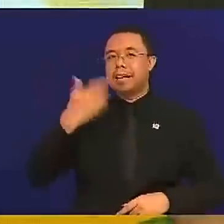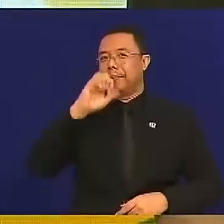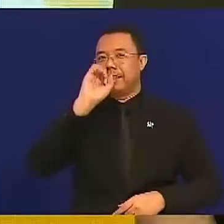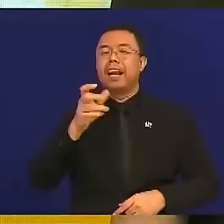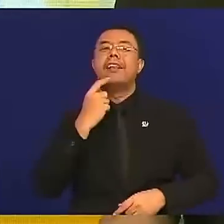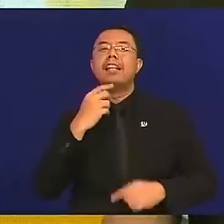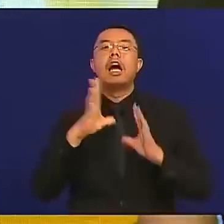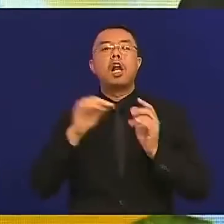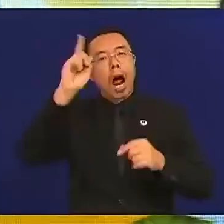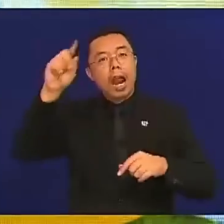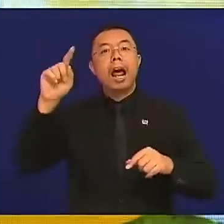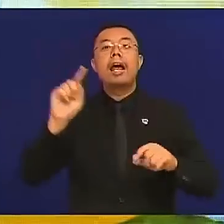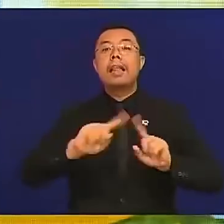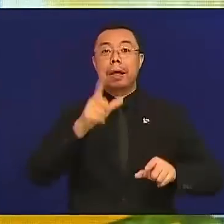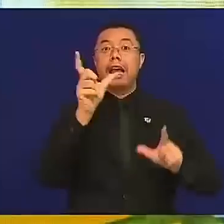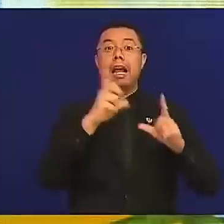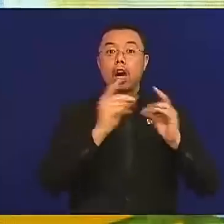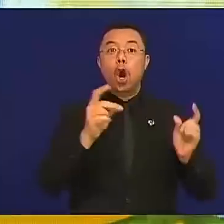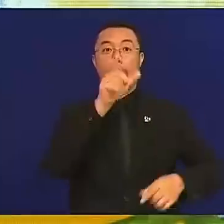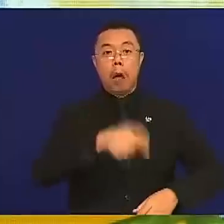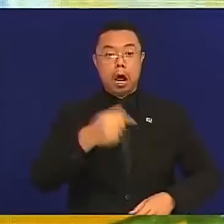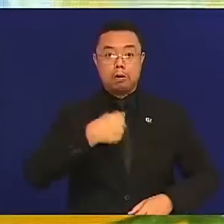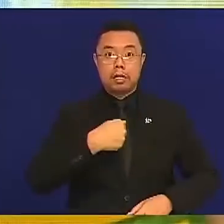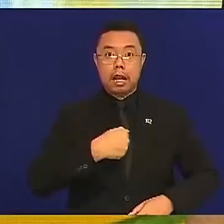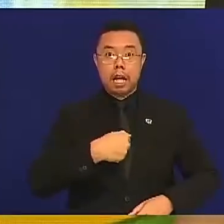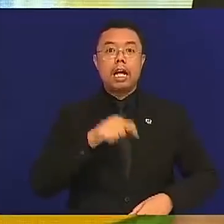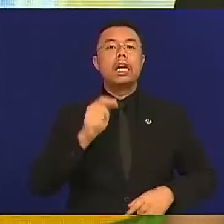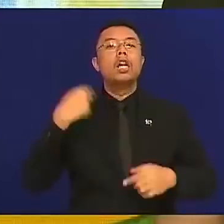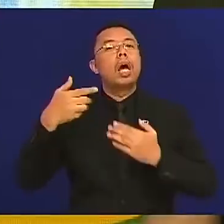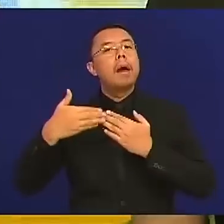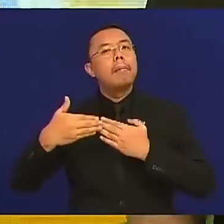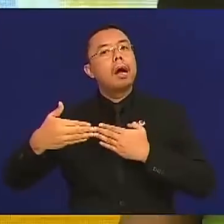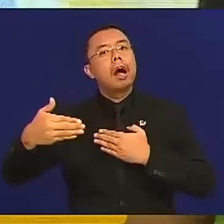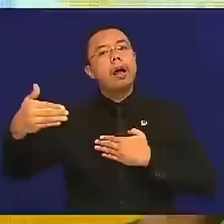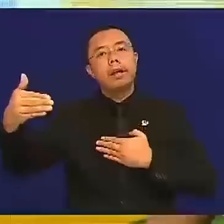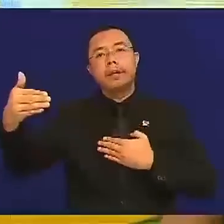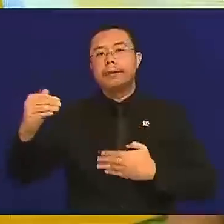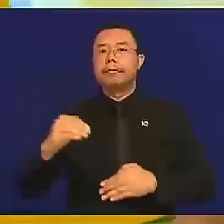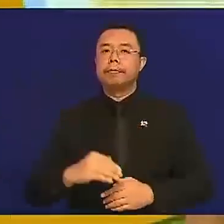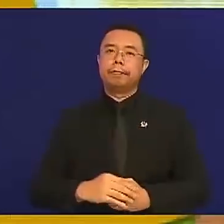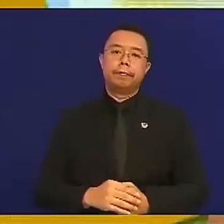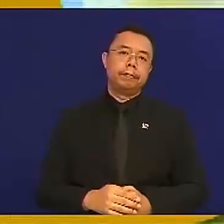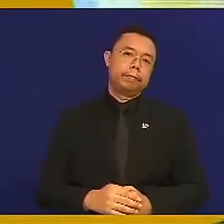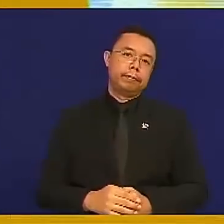bicara mengenai roh Allah, roh manusia. Dan itu abadi.